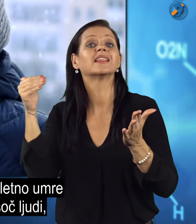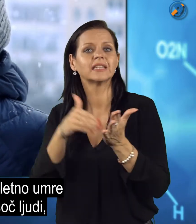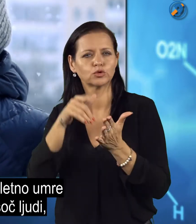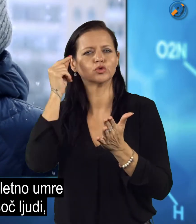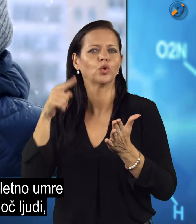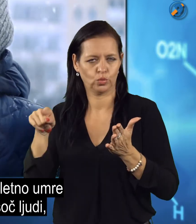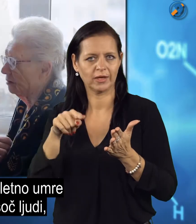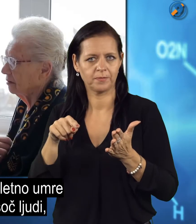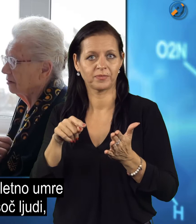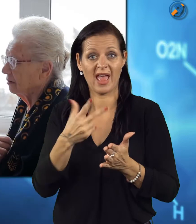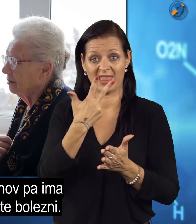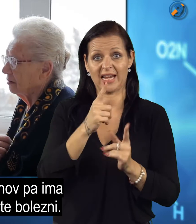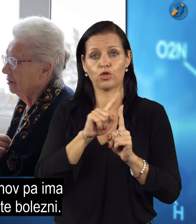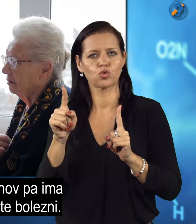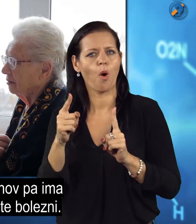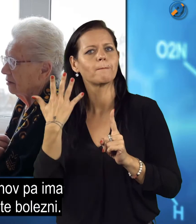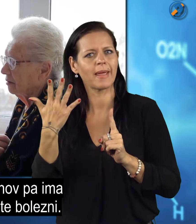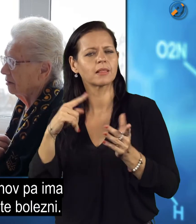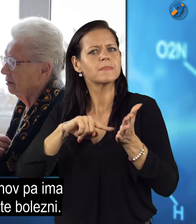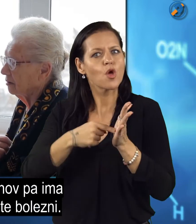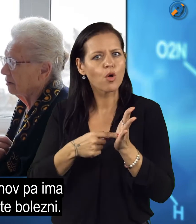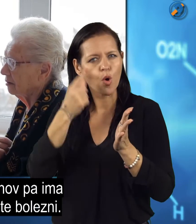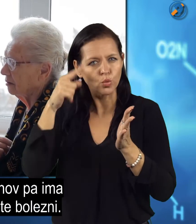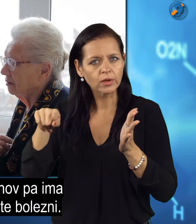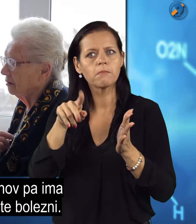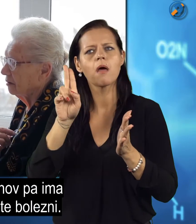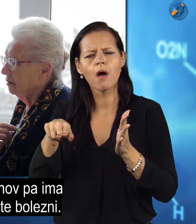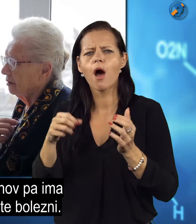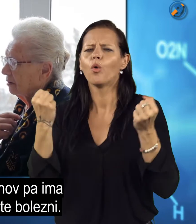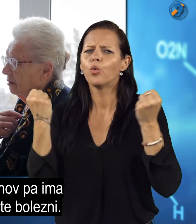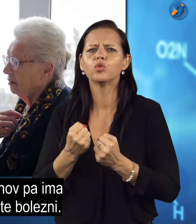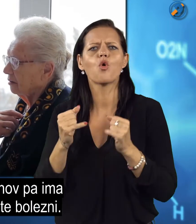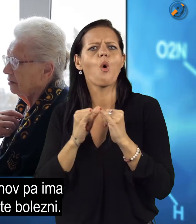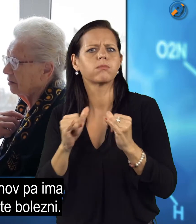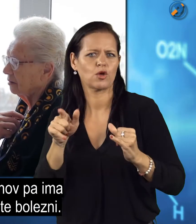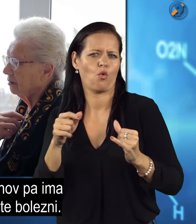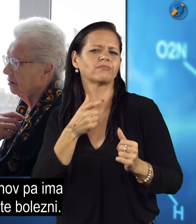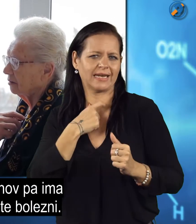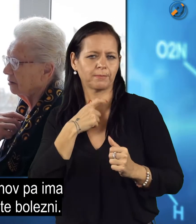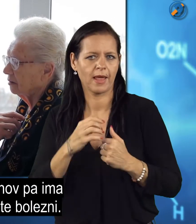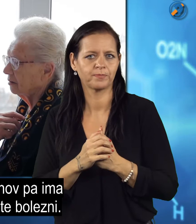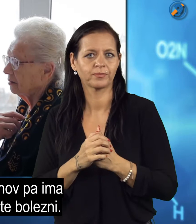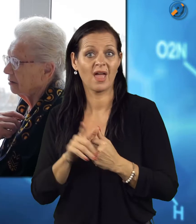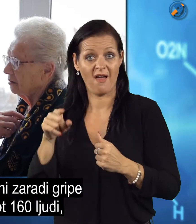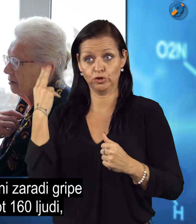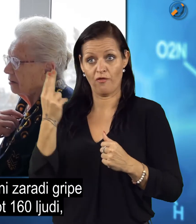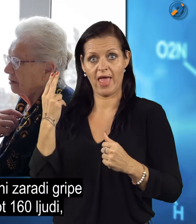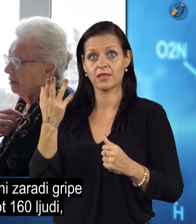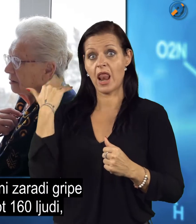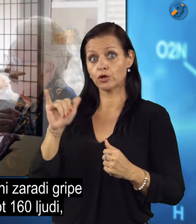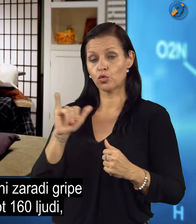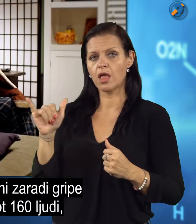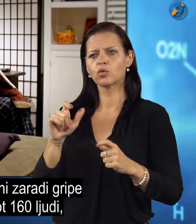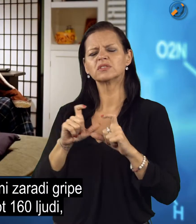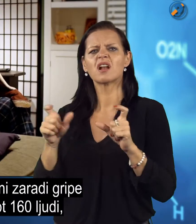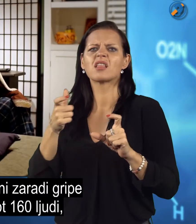ljudi. 3 do 5 milijonov pa ima hudo obliko te bolezni. V Sloveniji